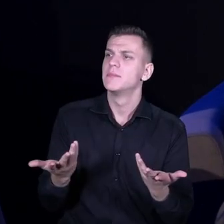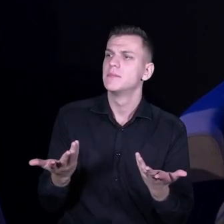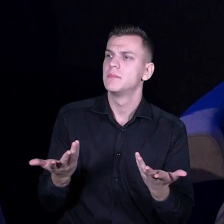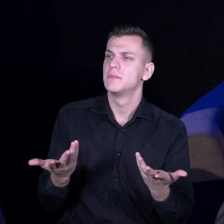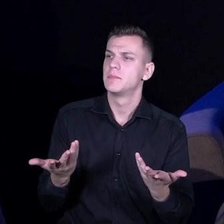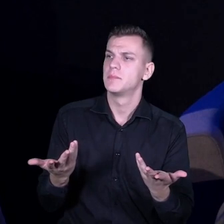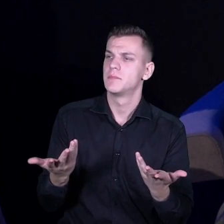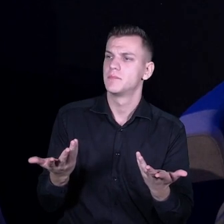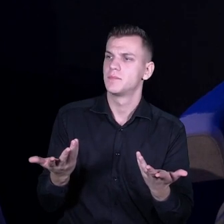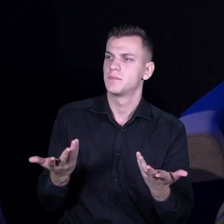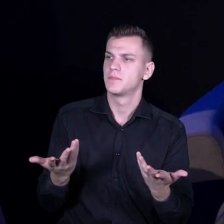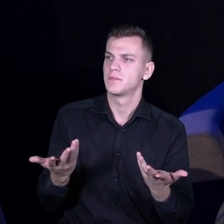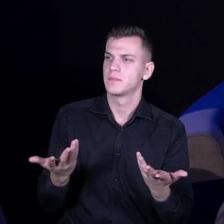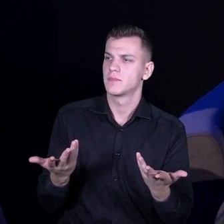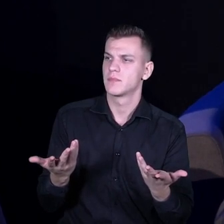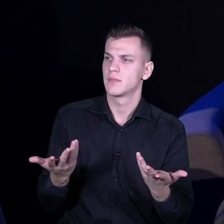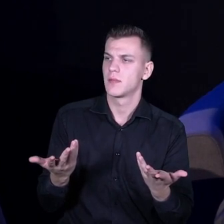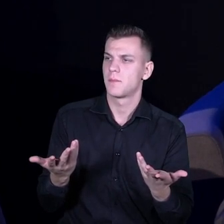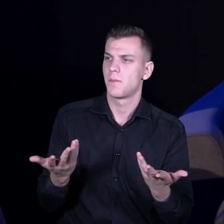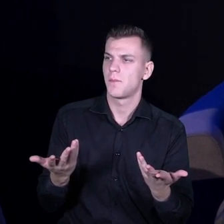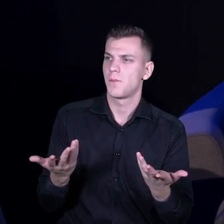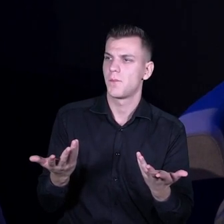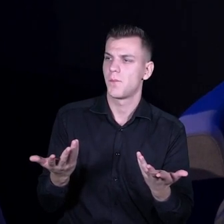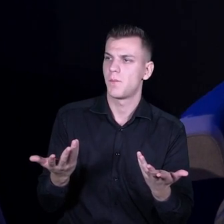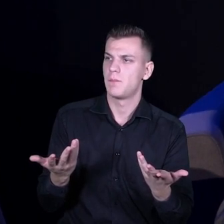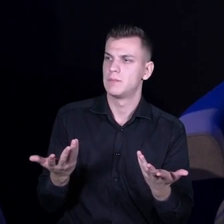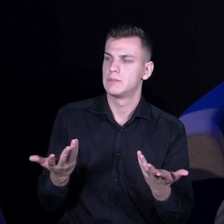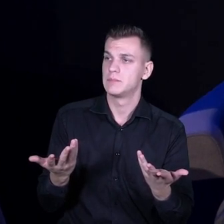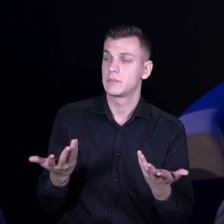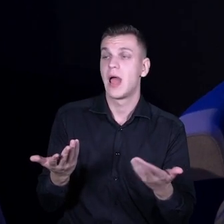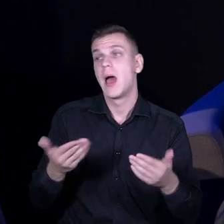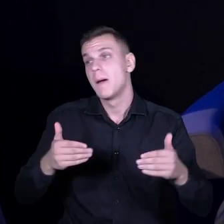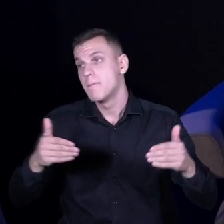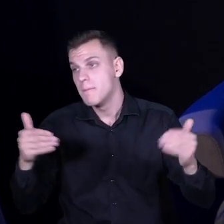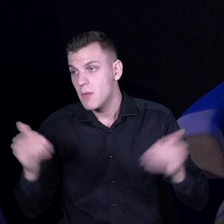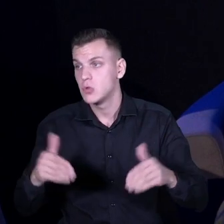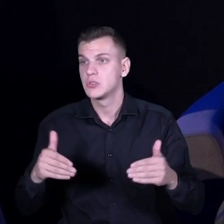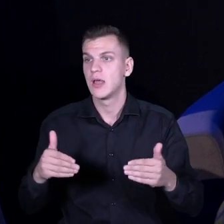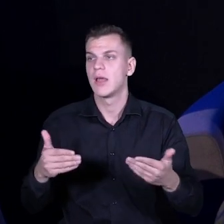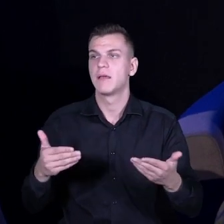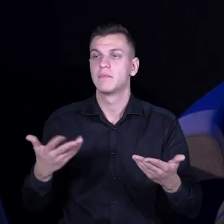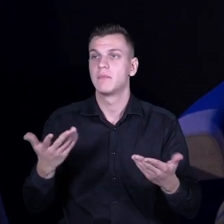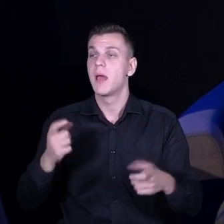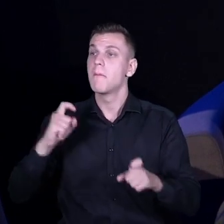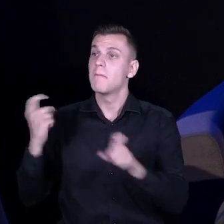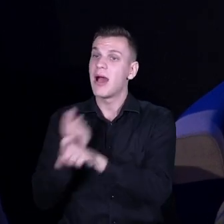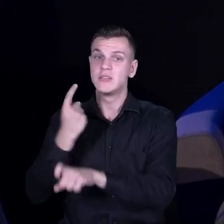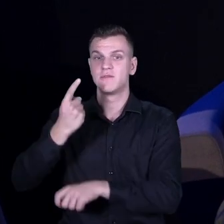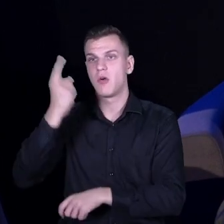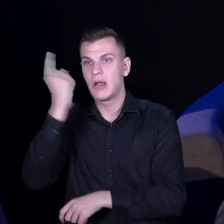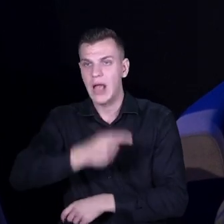działkę edukacji w ramach odpowiedzialności zaangażować, czy też państwo może to jakoś wspierać albo